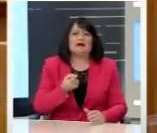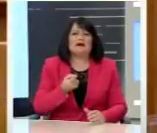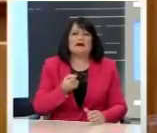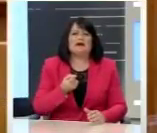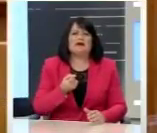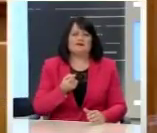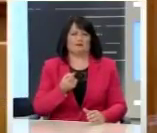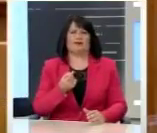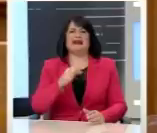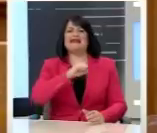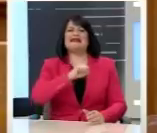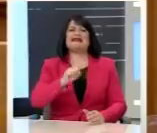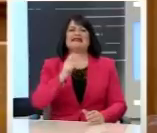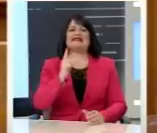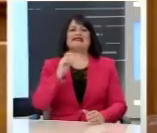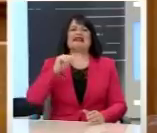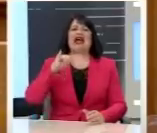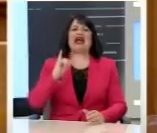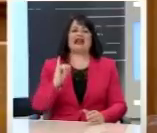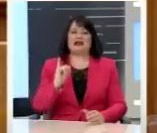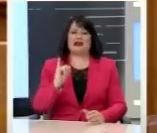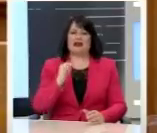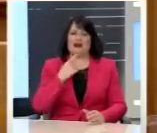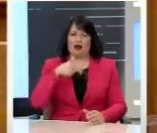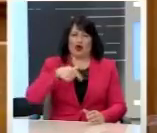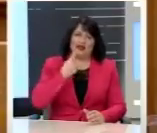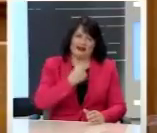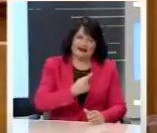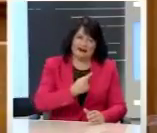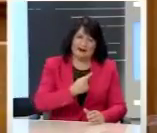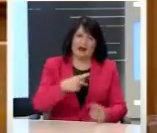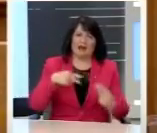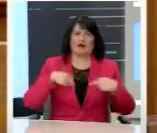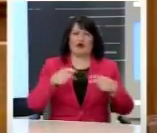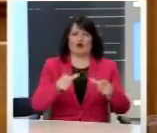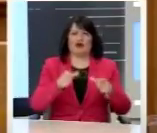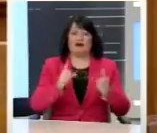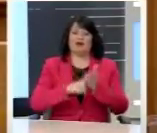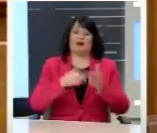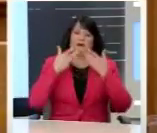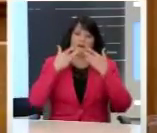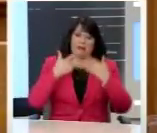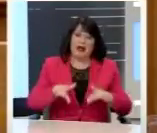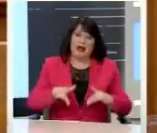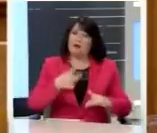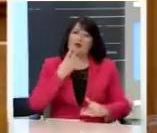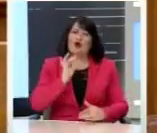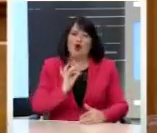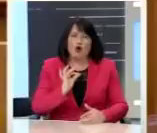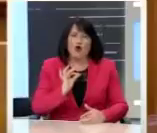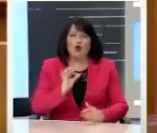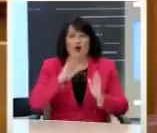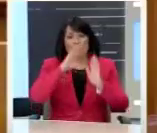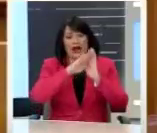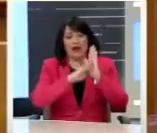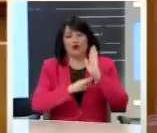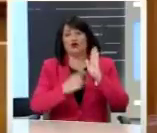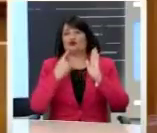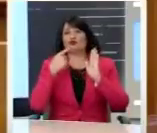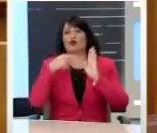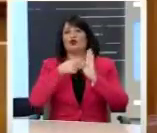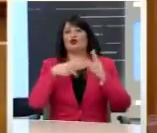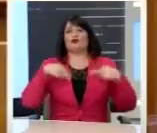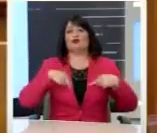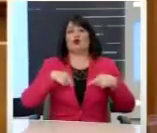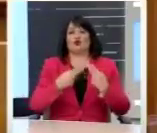Sky? Ότι ο Υπουργός Άμυνας πρέπει να παραιτηθεί, γιατί ο κανονισμός, λέει, του